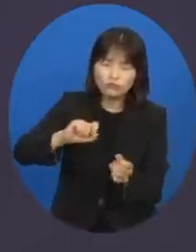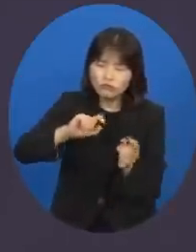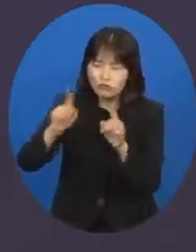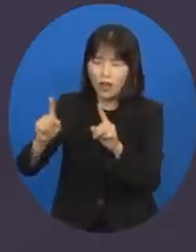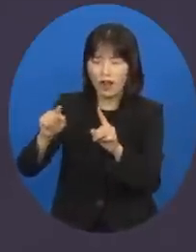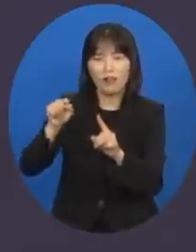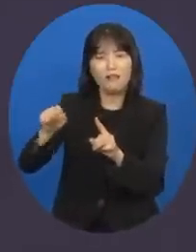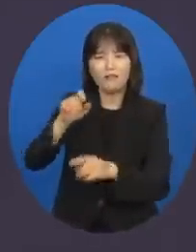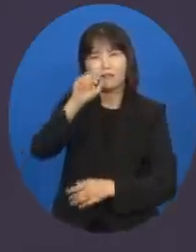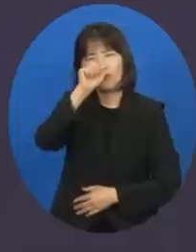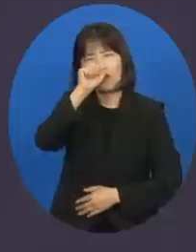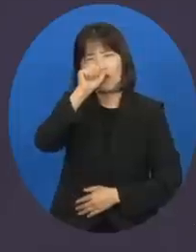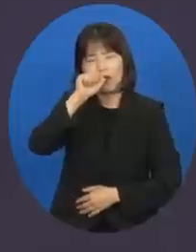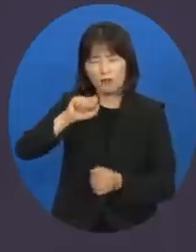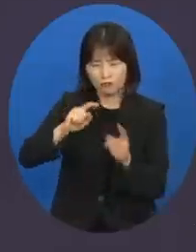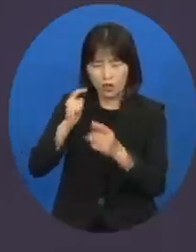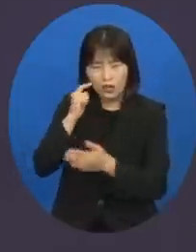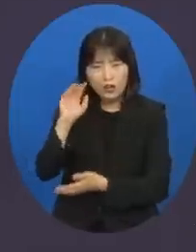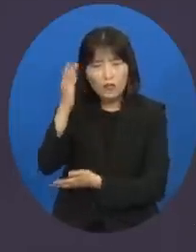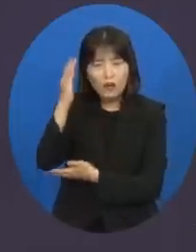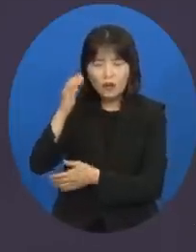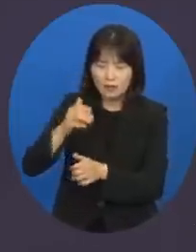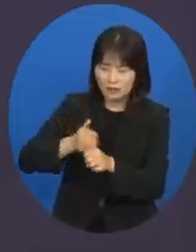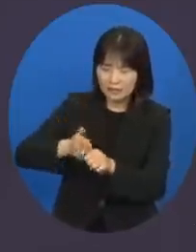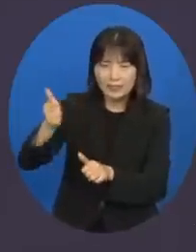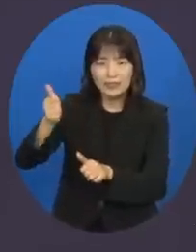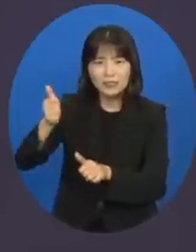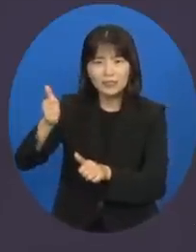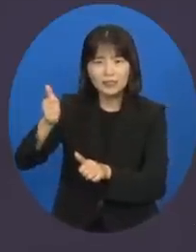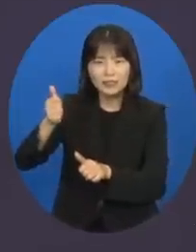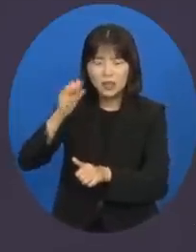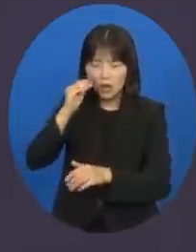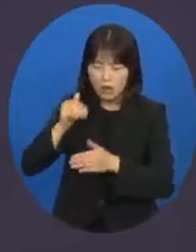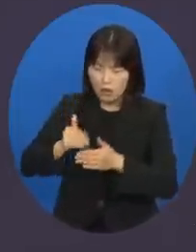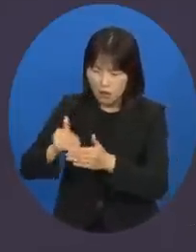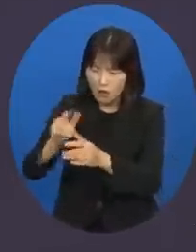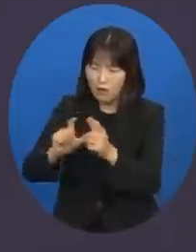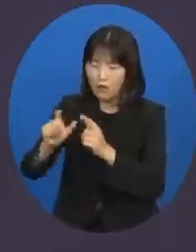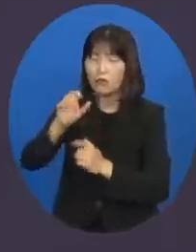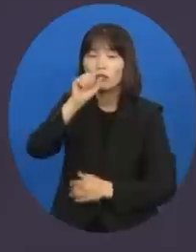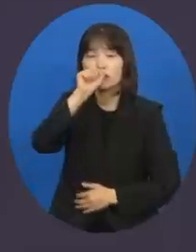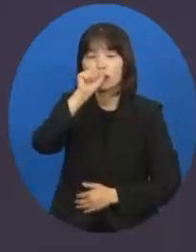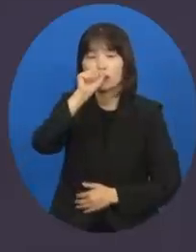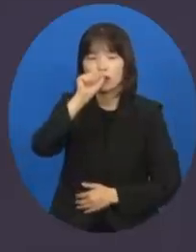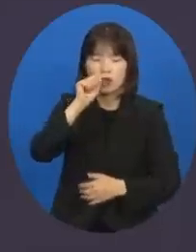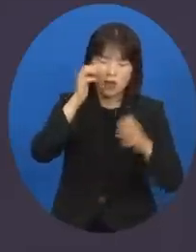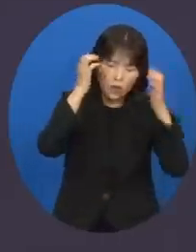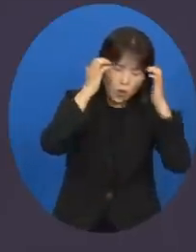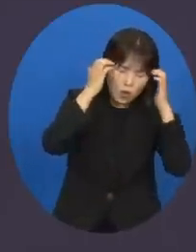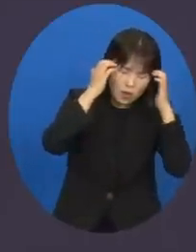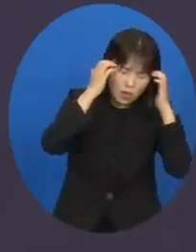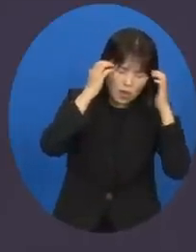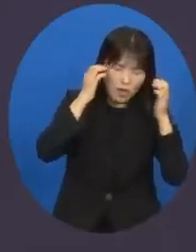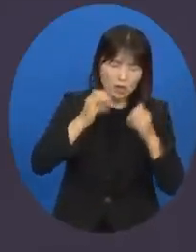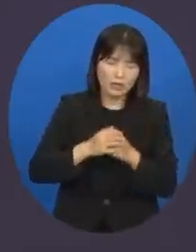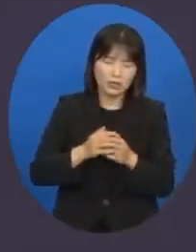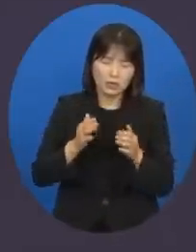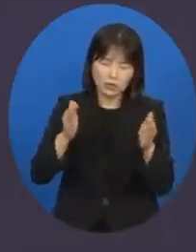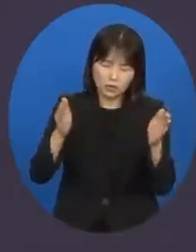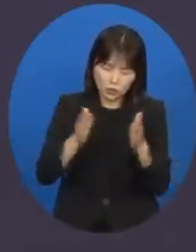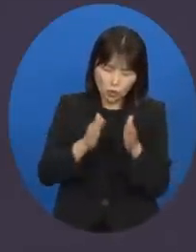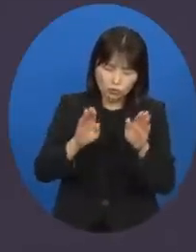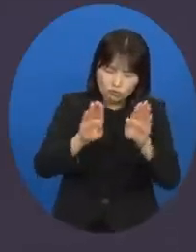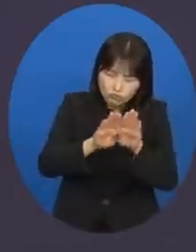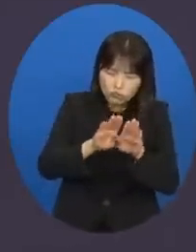부활. 부활의 영광과 승리와 형통을 더 좋아하지 고난과 역경과 좁은 문 이런 거